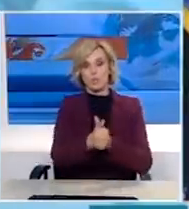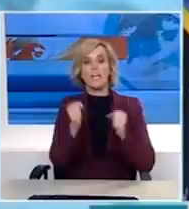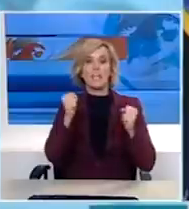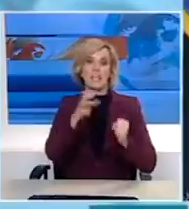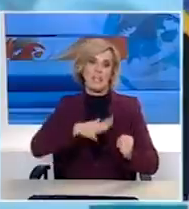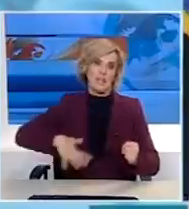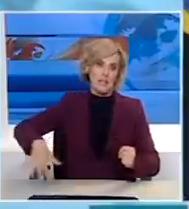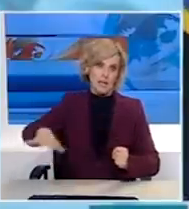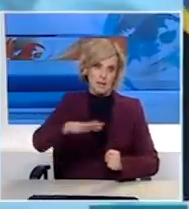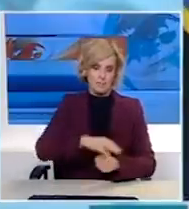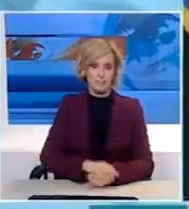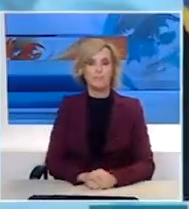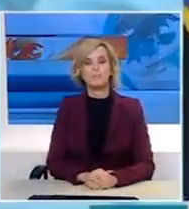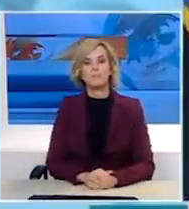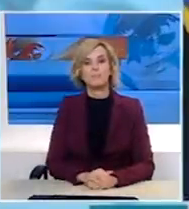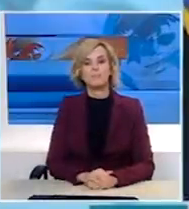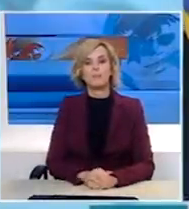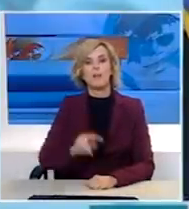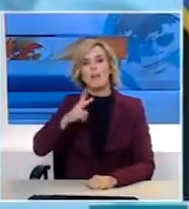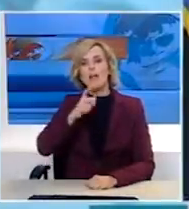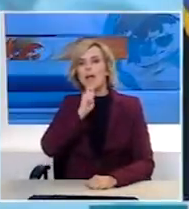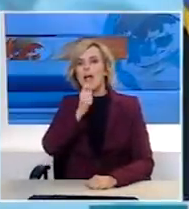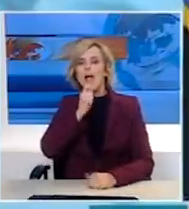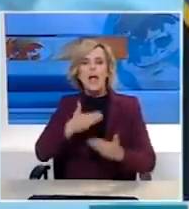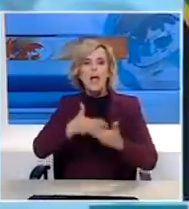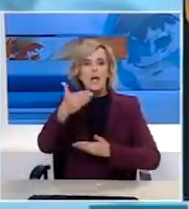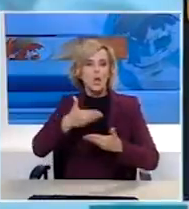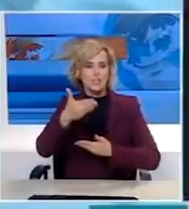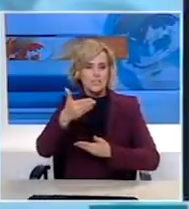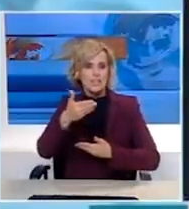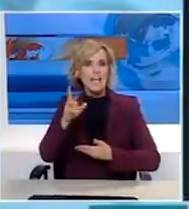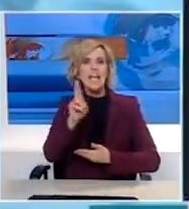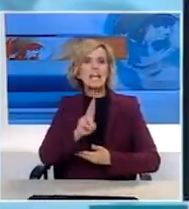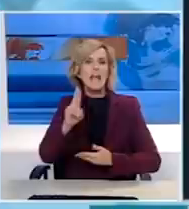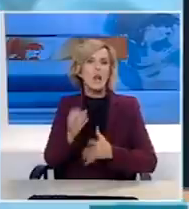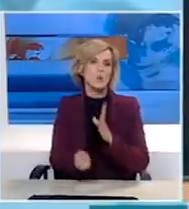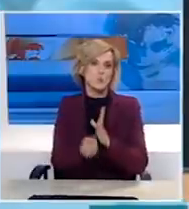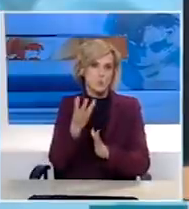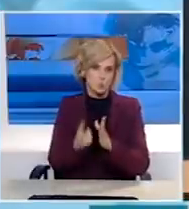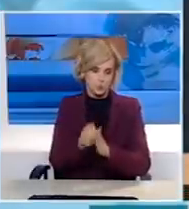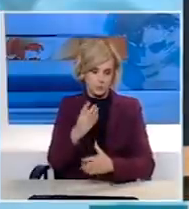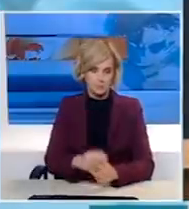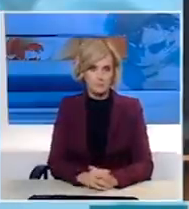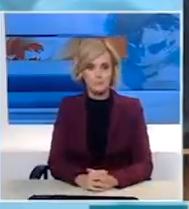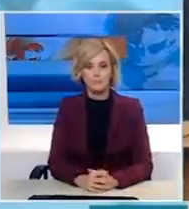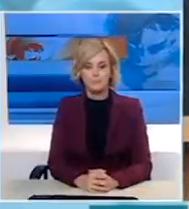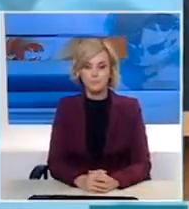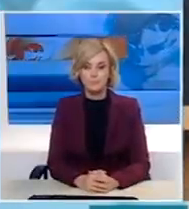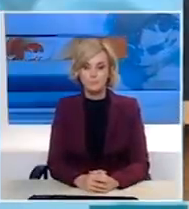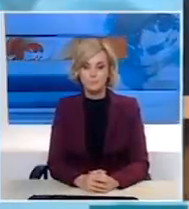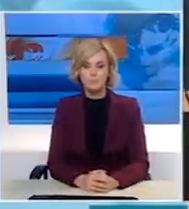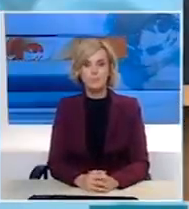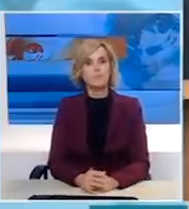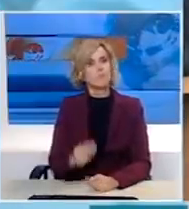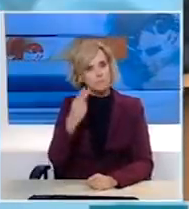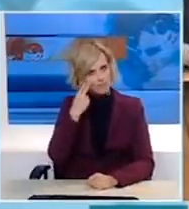Επόμενη ερώτηση από την κυρία Σταθάκου και την εφημερίδα Real News και το Real FM. Η ανάσχεση της διασποράς του ιού που φαίνεται ότι καταφέρνει η χώρα μας θα